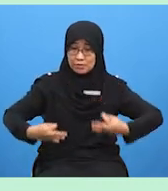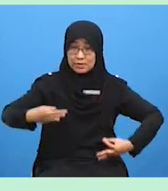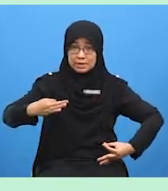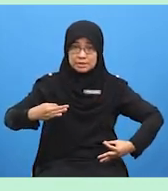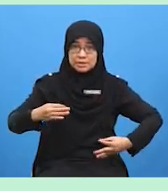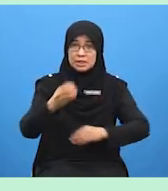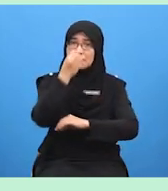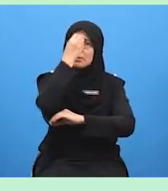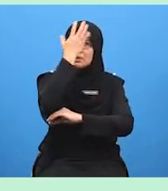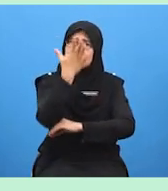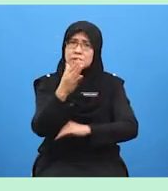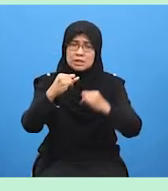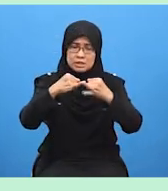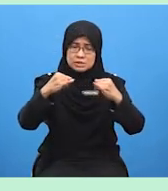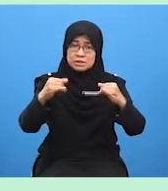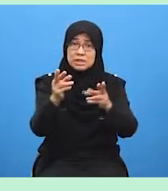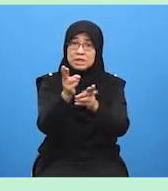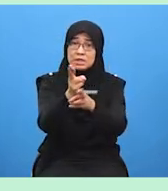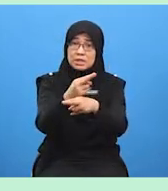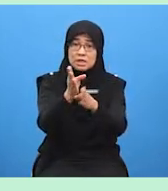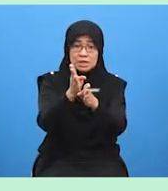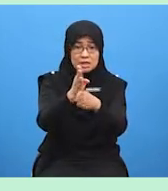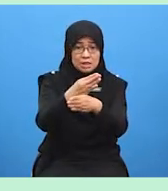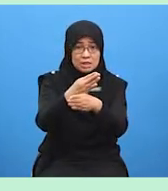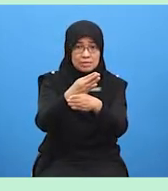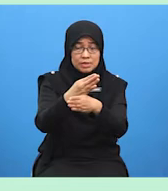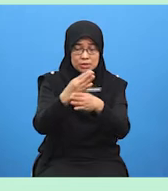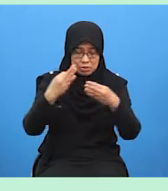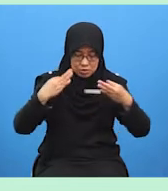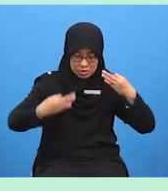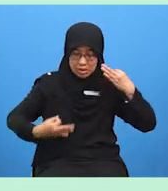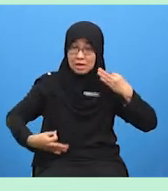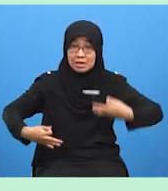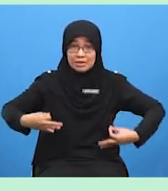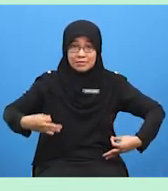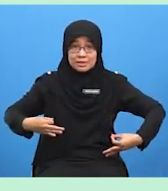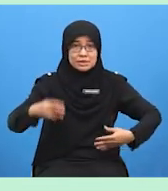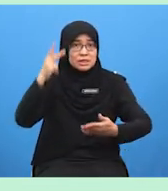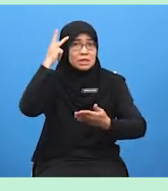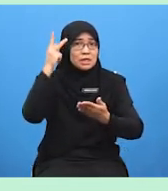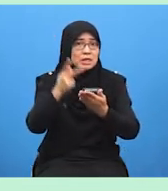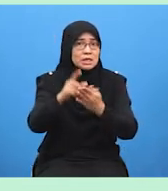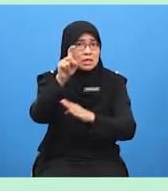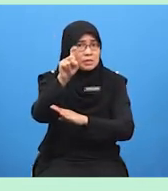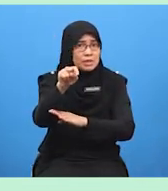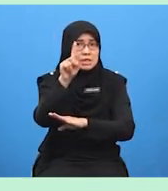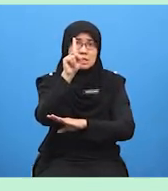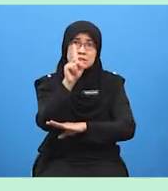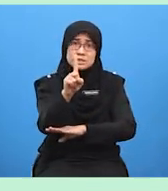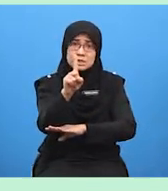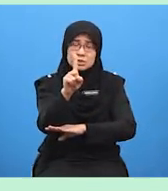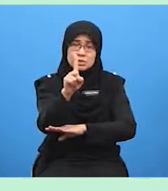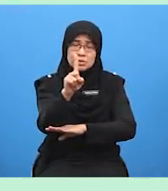Kedua, menyatakan jenis reka bentuk fesyen. Ketiga, mengenal pasti salah